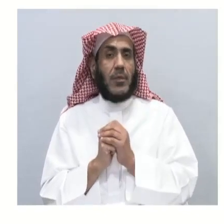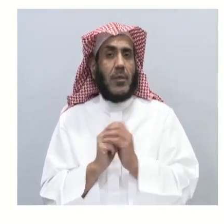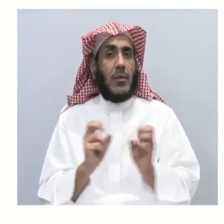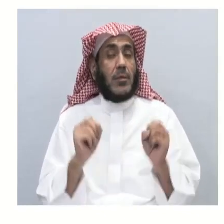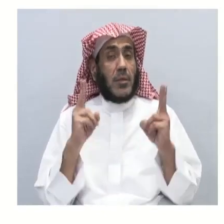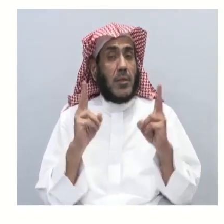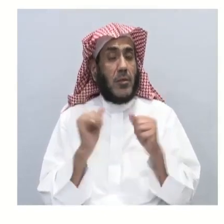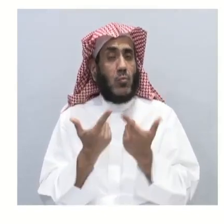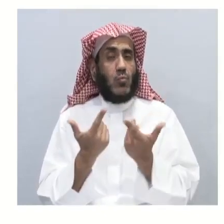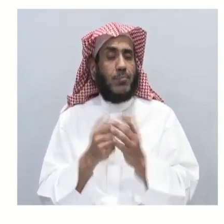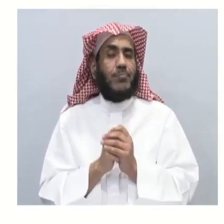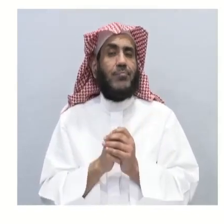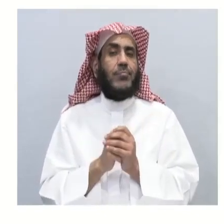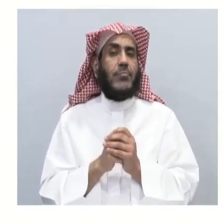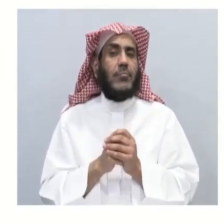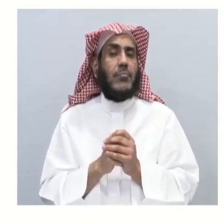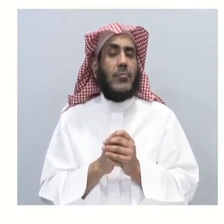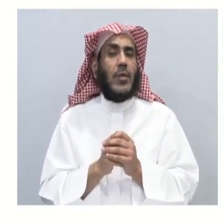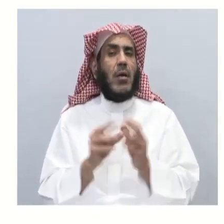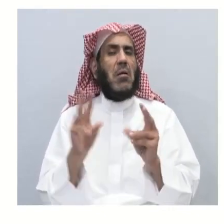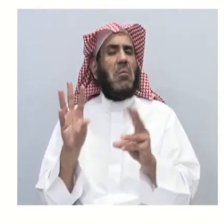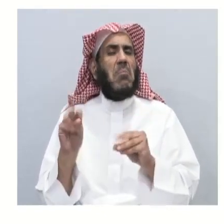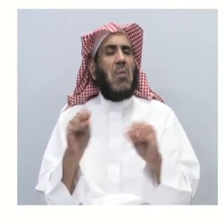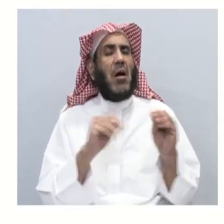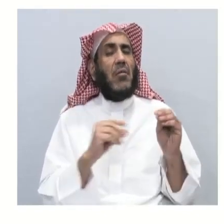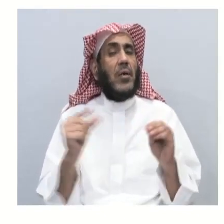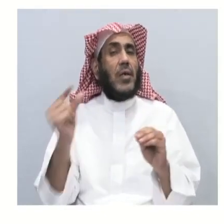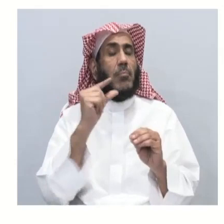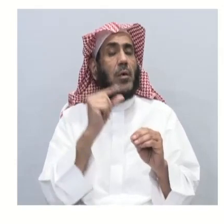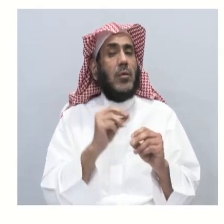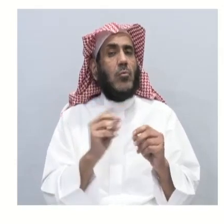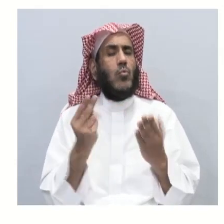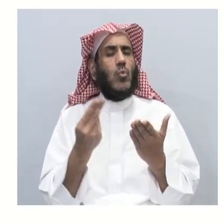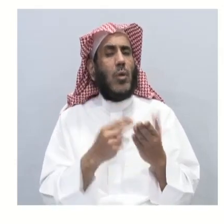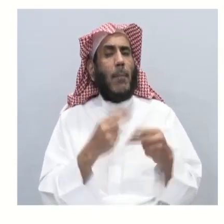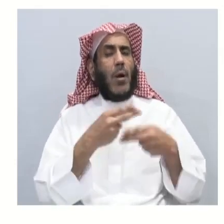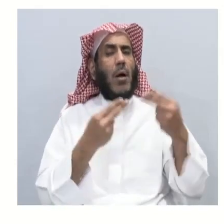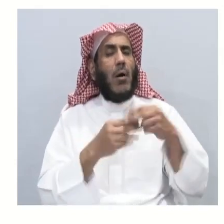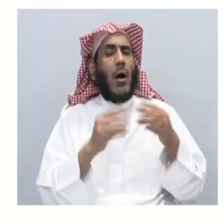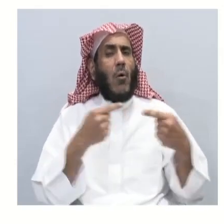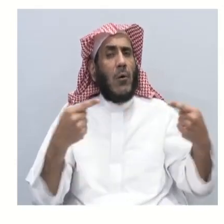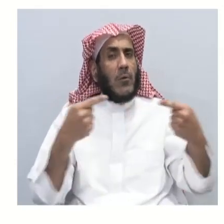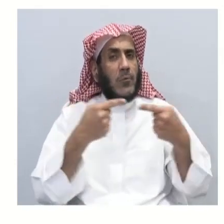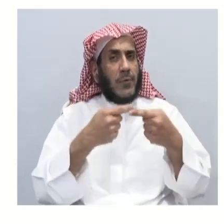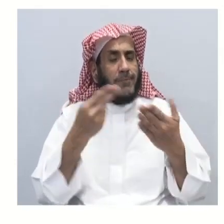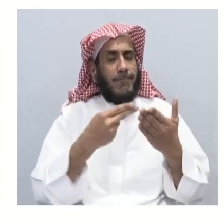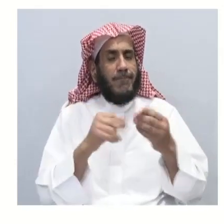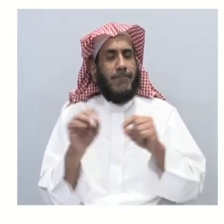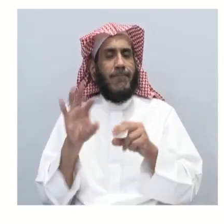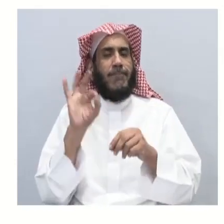نستنتج من ذلك بعض الكلمات تكتب مركبة أو موصولة خطا،